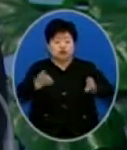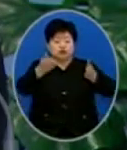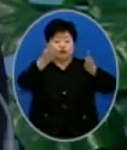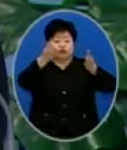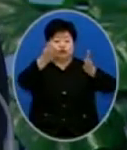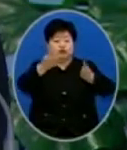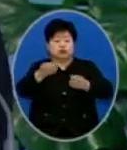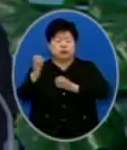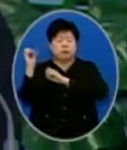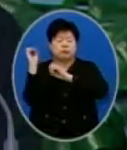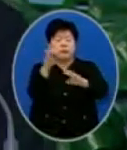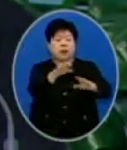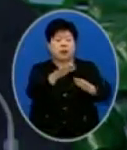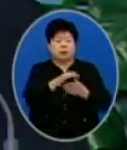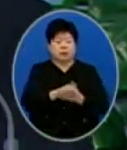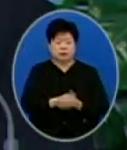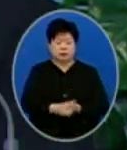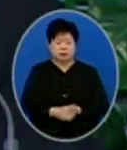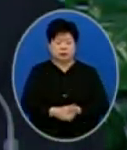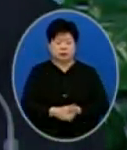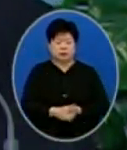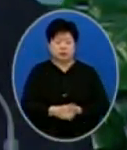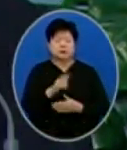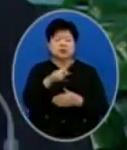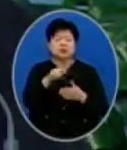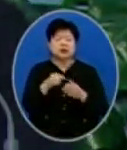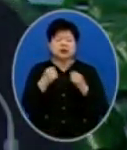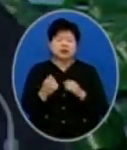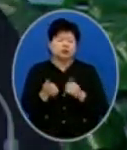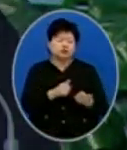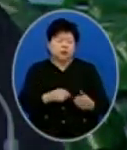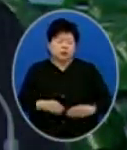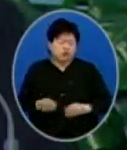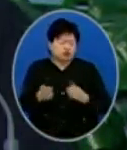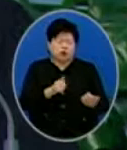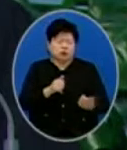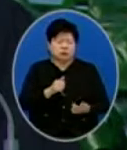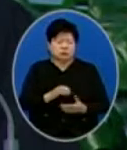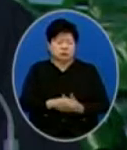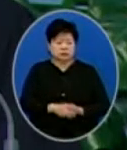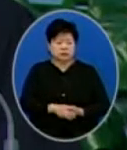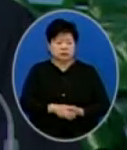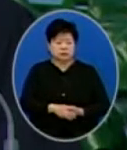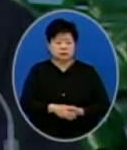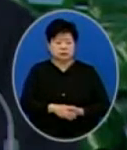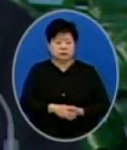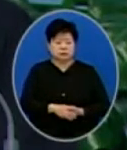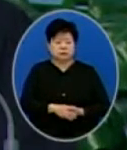물이 없는 큰 운동에 집어던집니다 너 그 안에서 있다가 굶어 죽든지 말든지